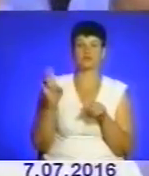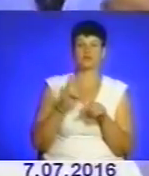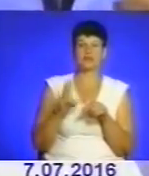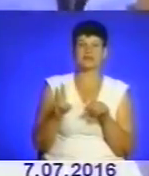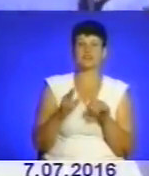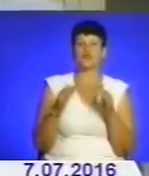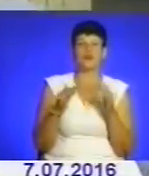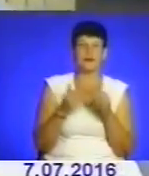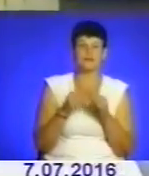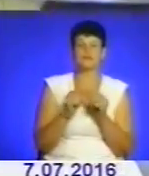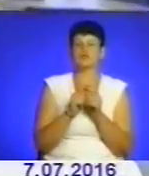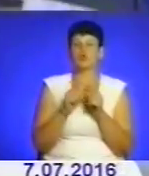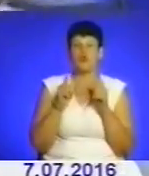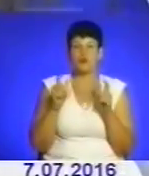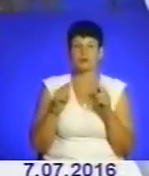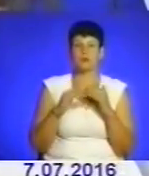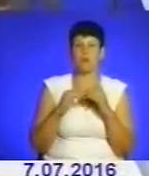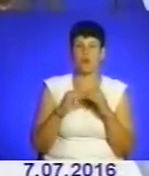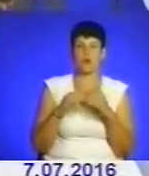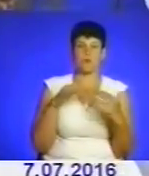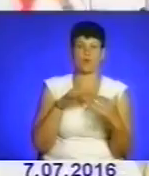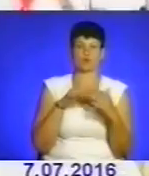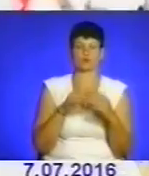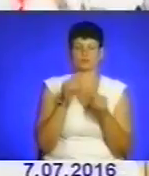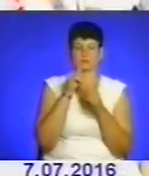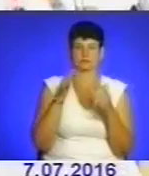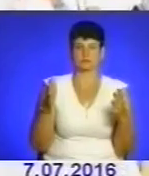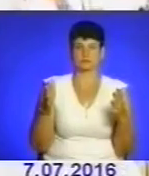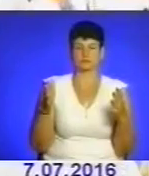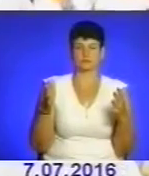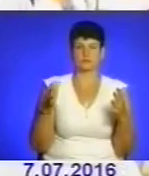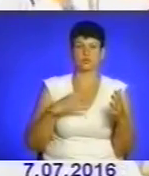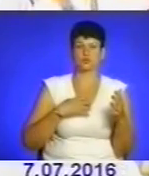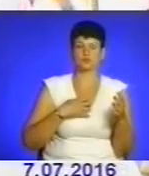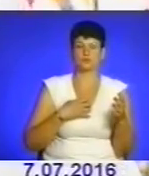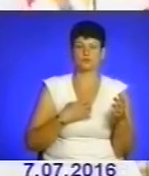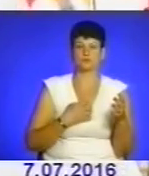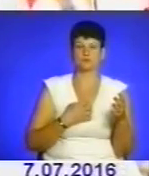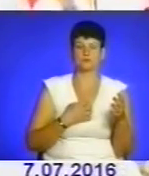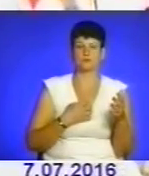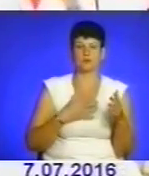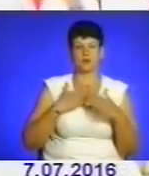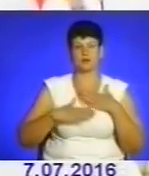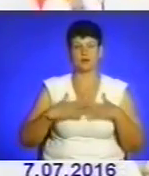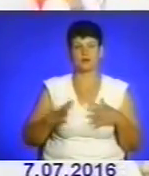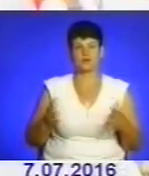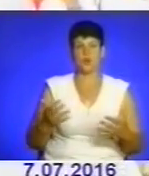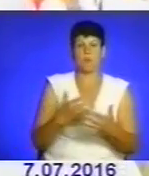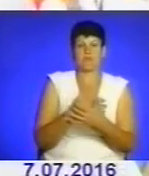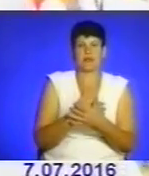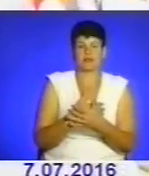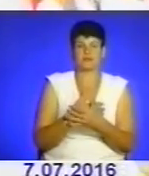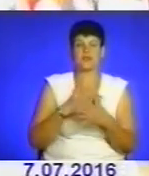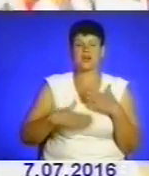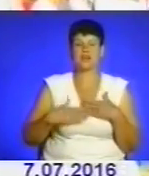хаті, ні в школі, ні на полі бою не обійтися. Журба і радість обнялась. Радість